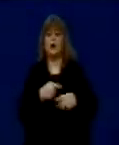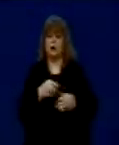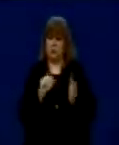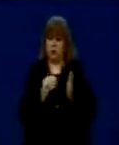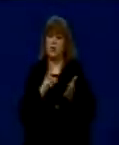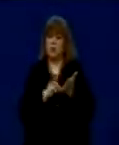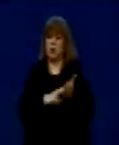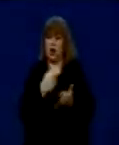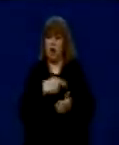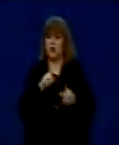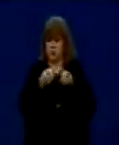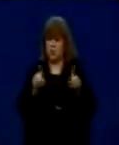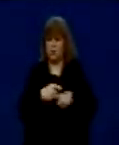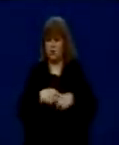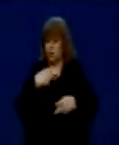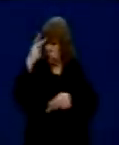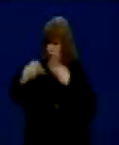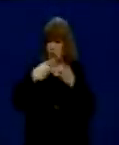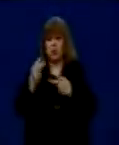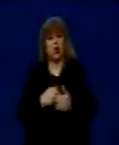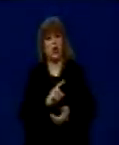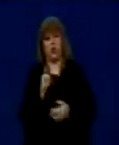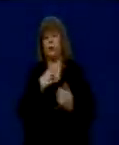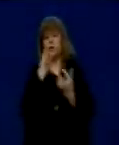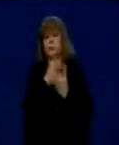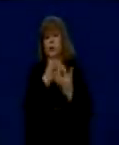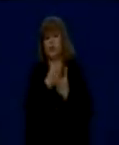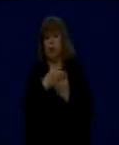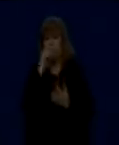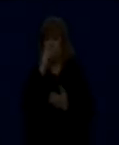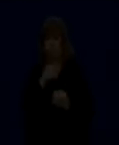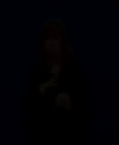Dhe pastaj duhet dhoma veçantë ta shqyrtojë këtë ankesë. E jo të ndërhyjet kështu që komuna ta tërheqë këtë ankesë.